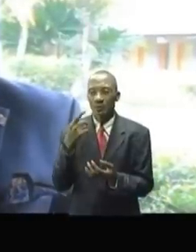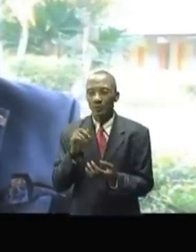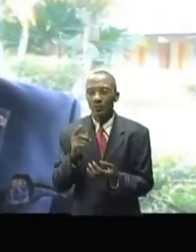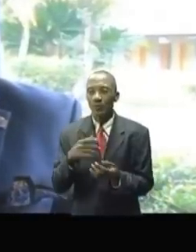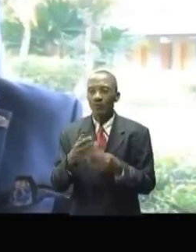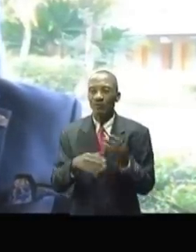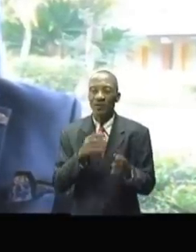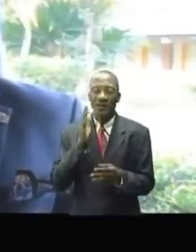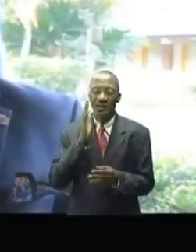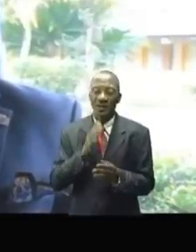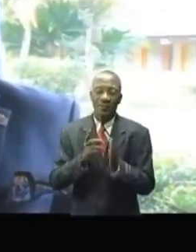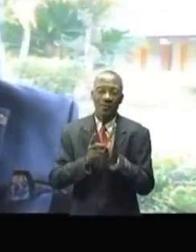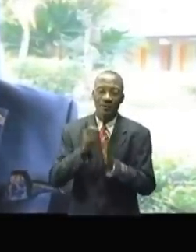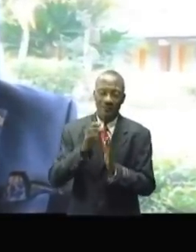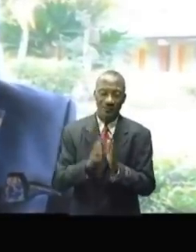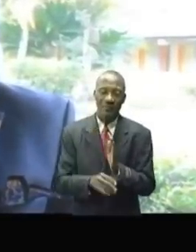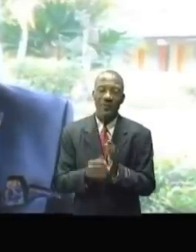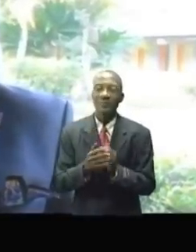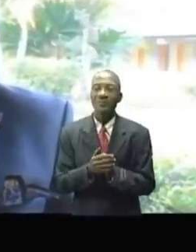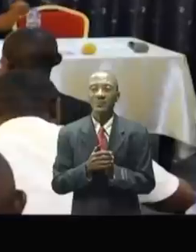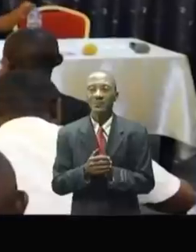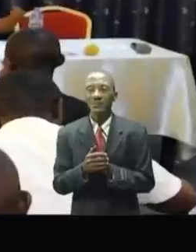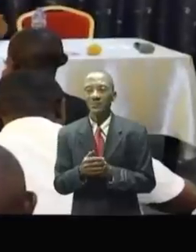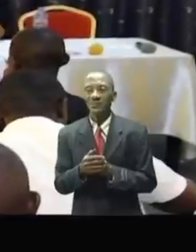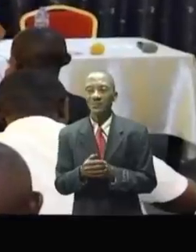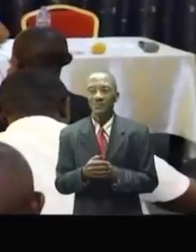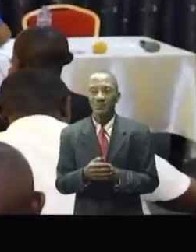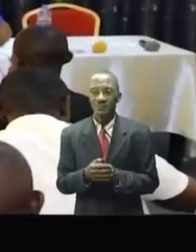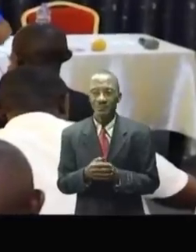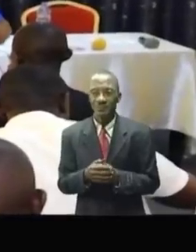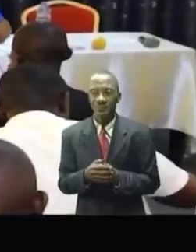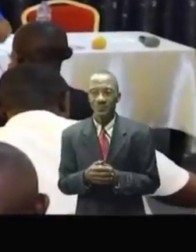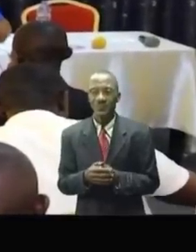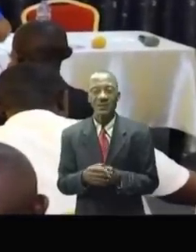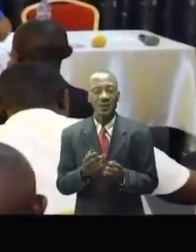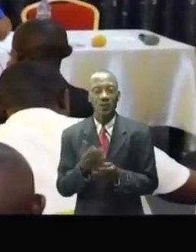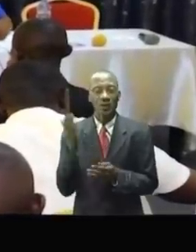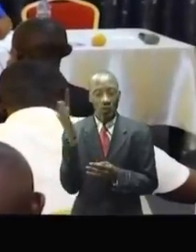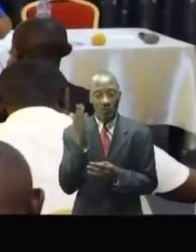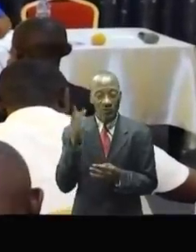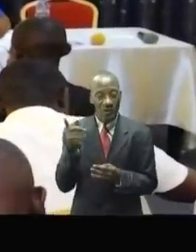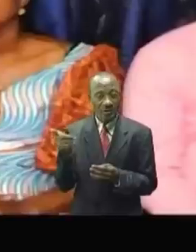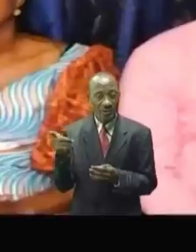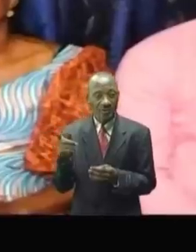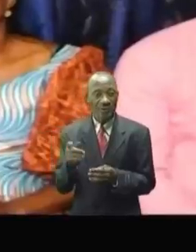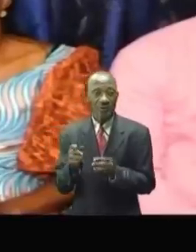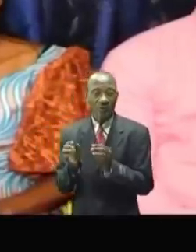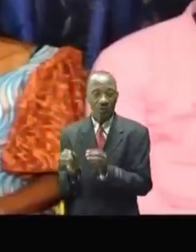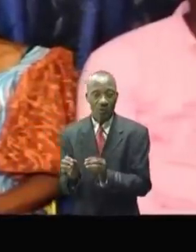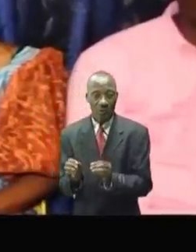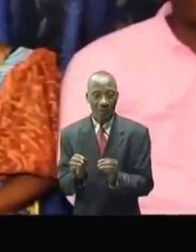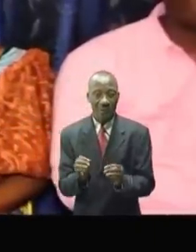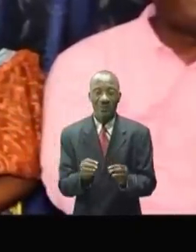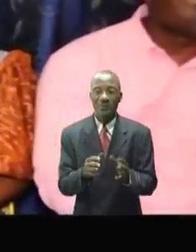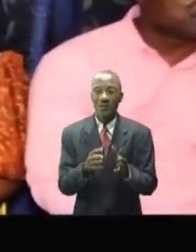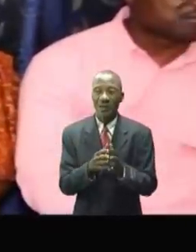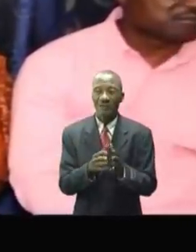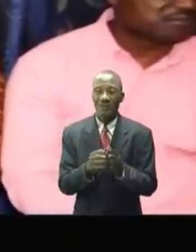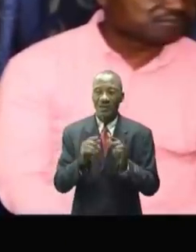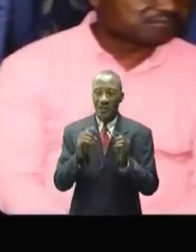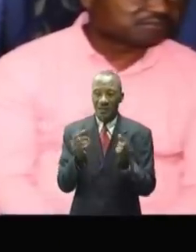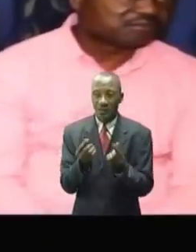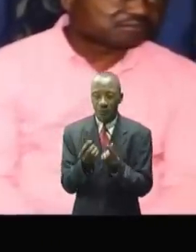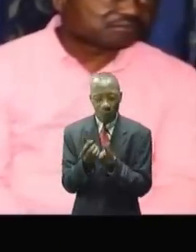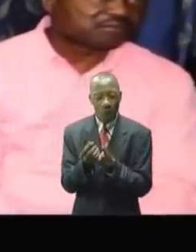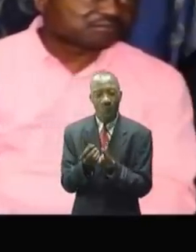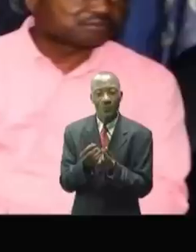pour ceux qui ne veulent pas l'encadrement social. Cette conférence a été organisée par IRED Africa, Innovation Réseau